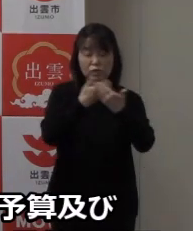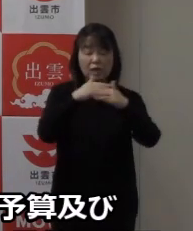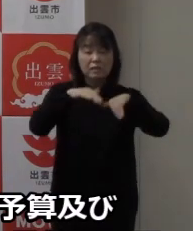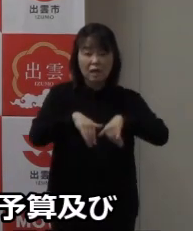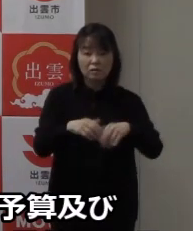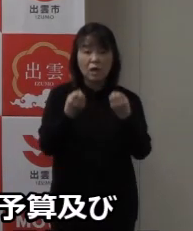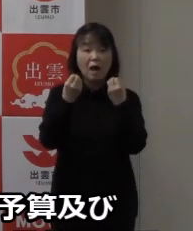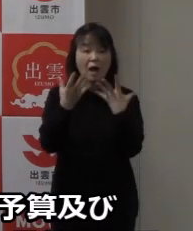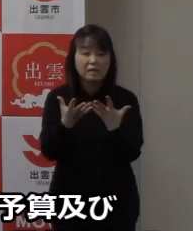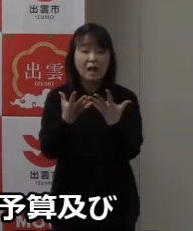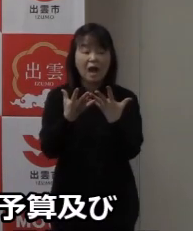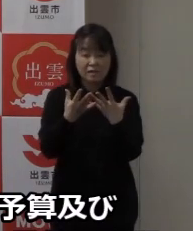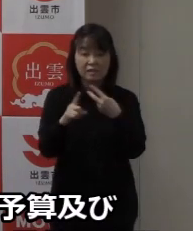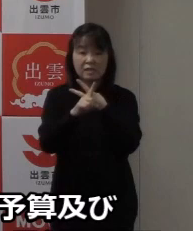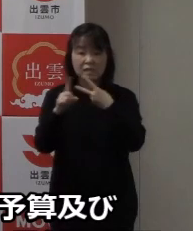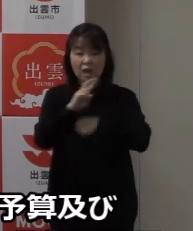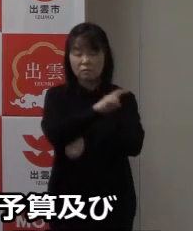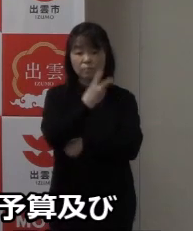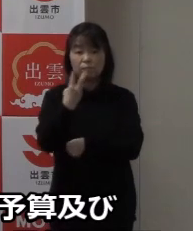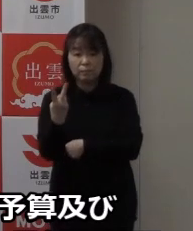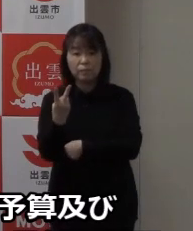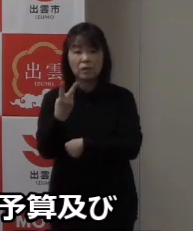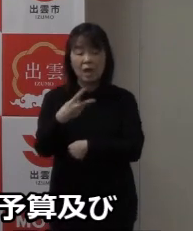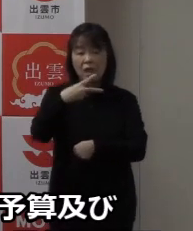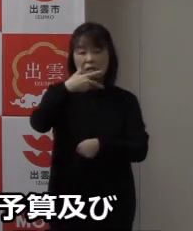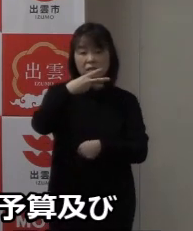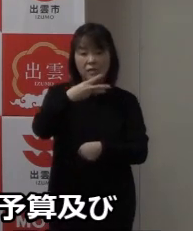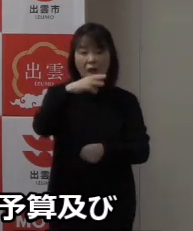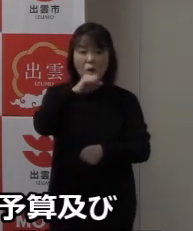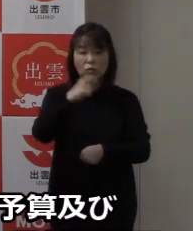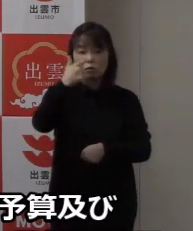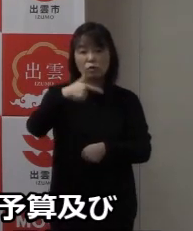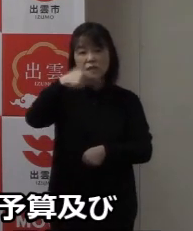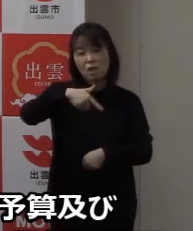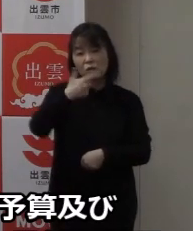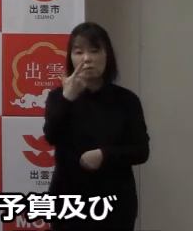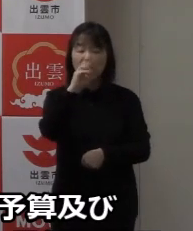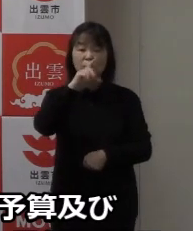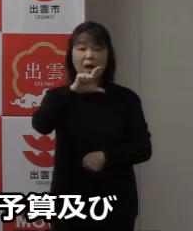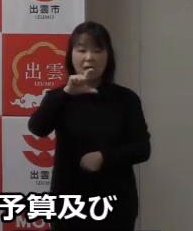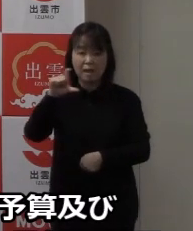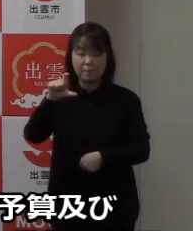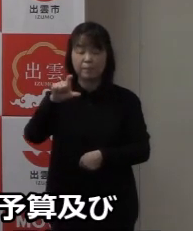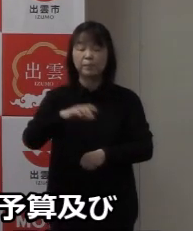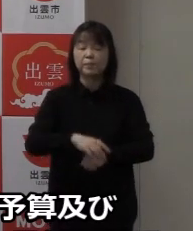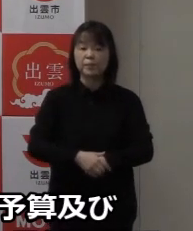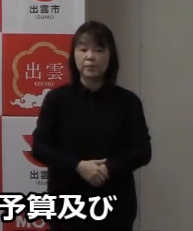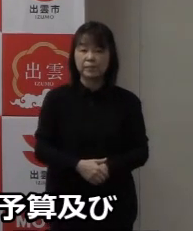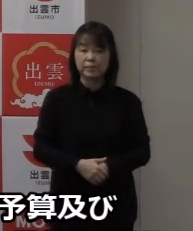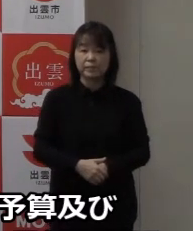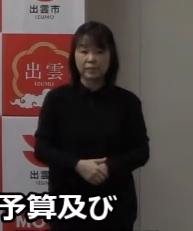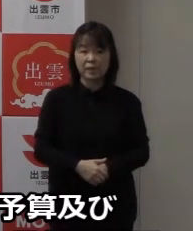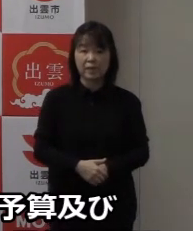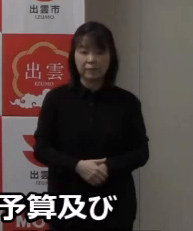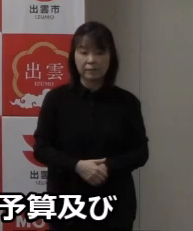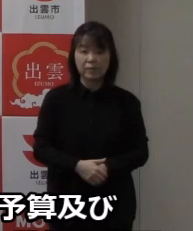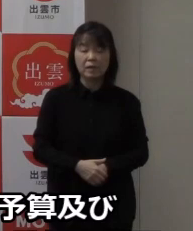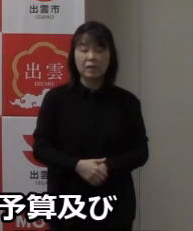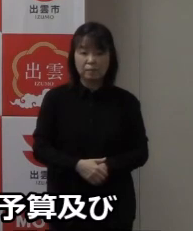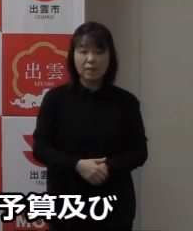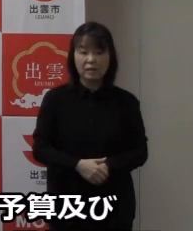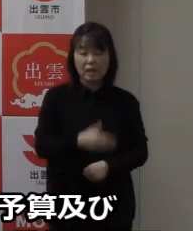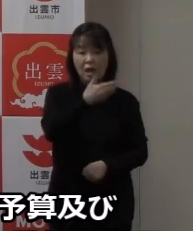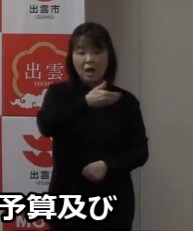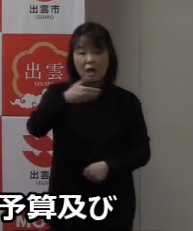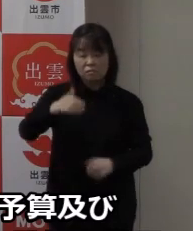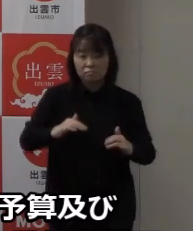方に移行をする事業に3億6600万円計上いたしました。またですね、市街地の水害解消